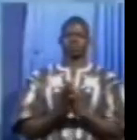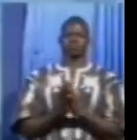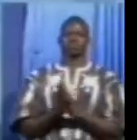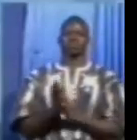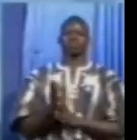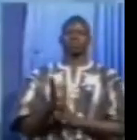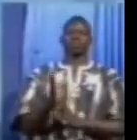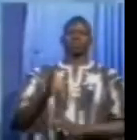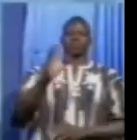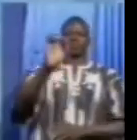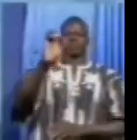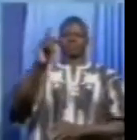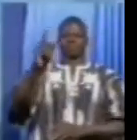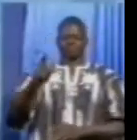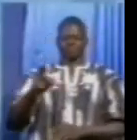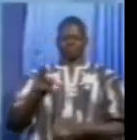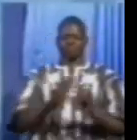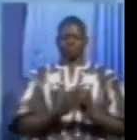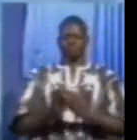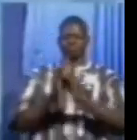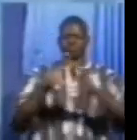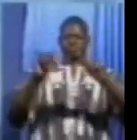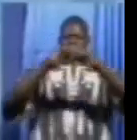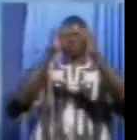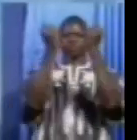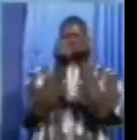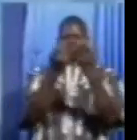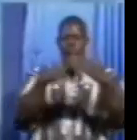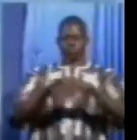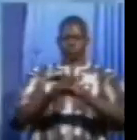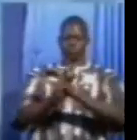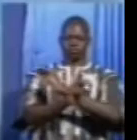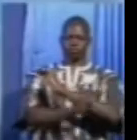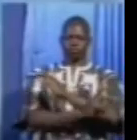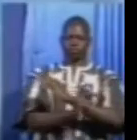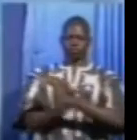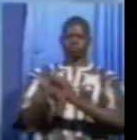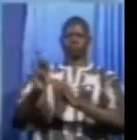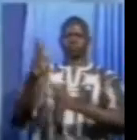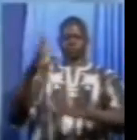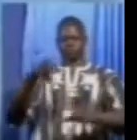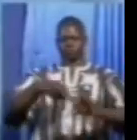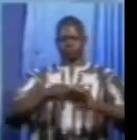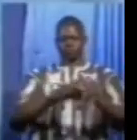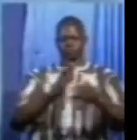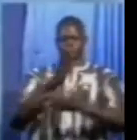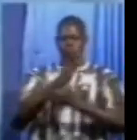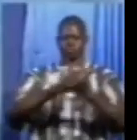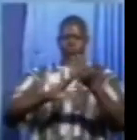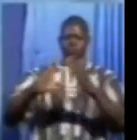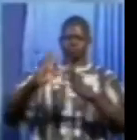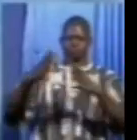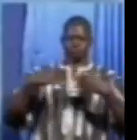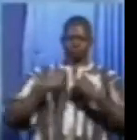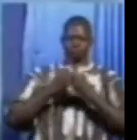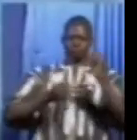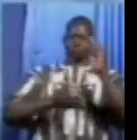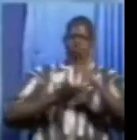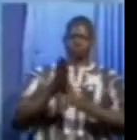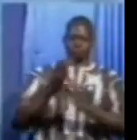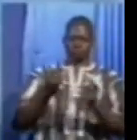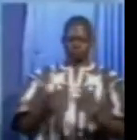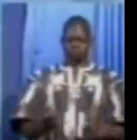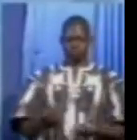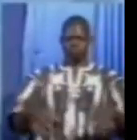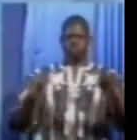Le CDP remobilise ses troupes dans le Kénédougou. La vague de démission au parti au pouvoir est passée par là. Il est important pour